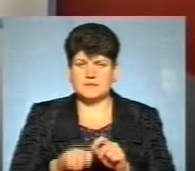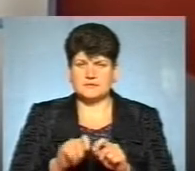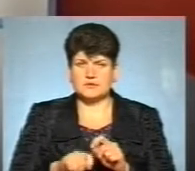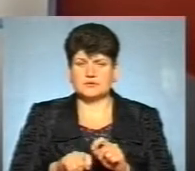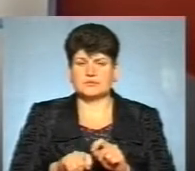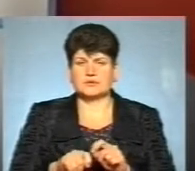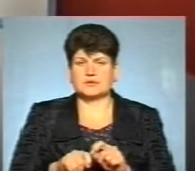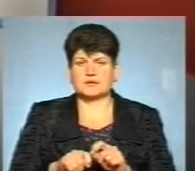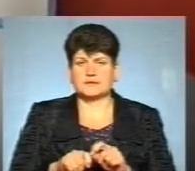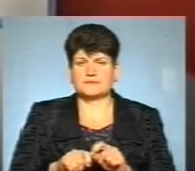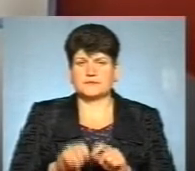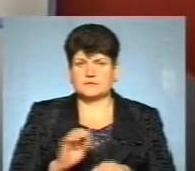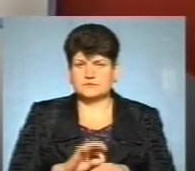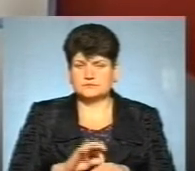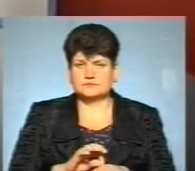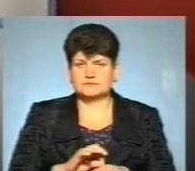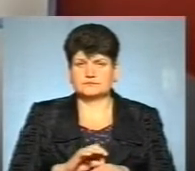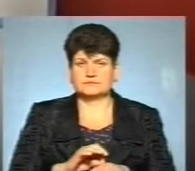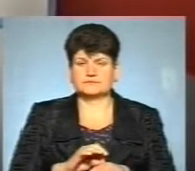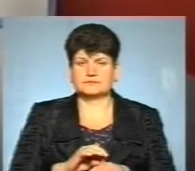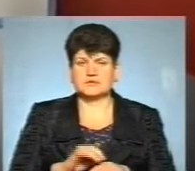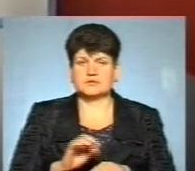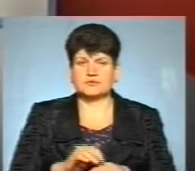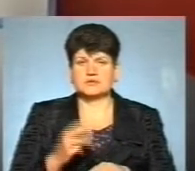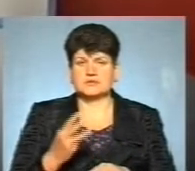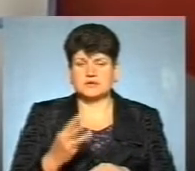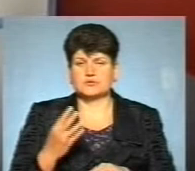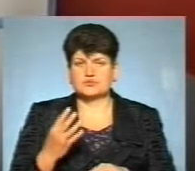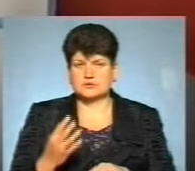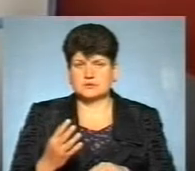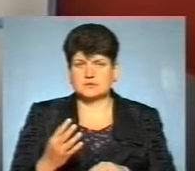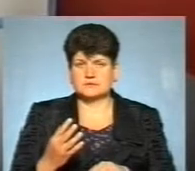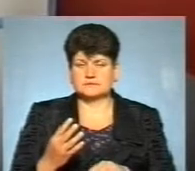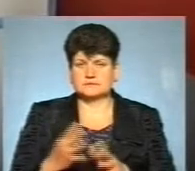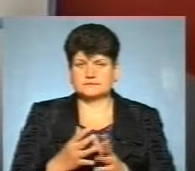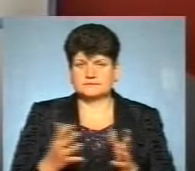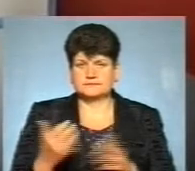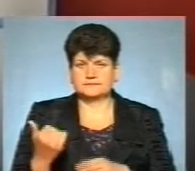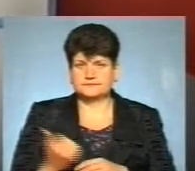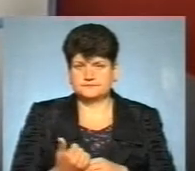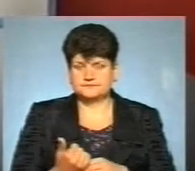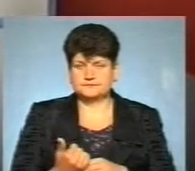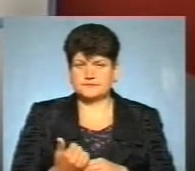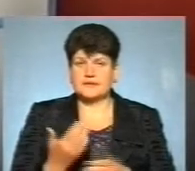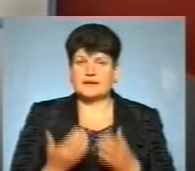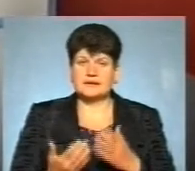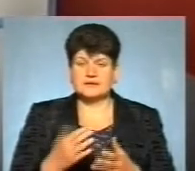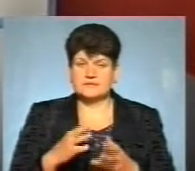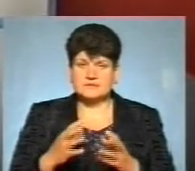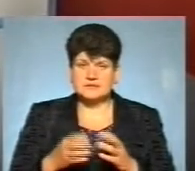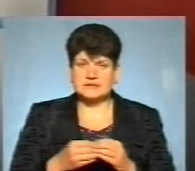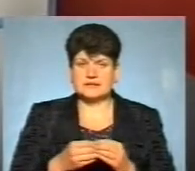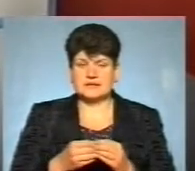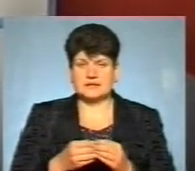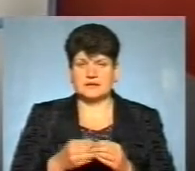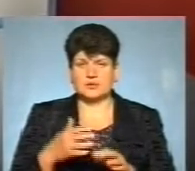Ну, якщо хворий, там, захворювання триває 3-4 і більше тижнів. Але все-таки для